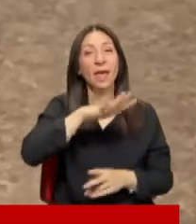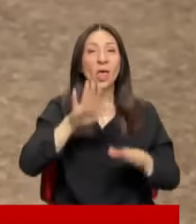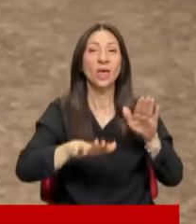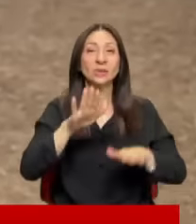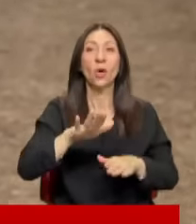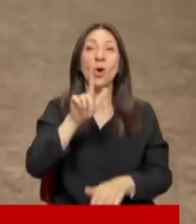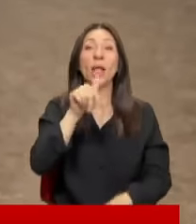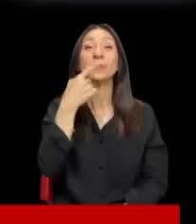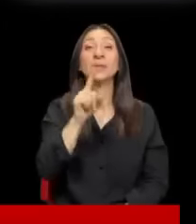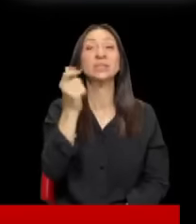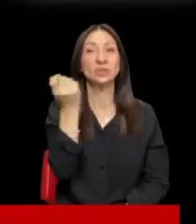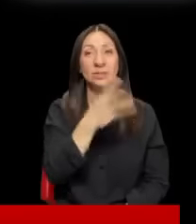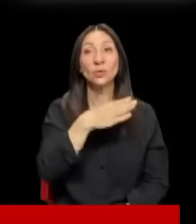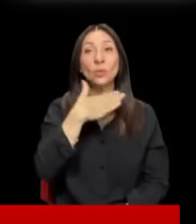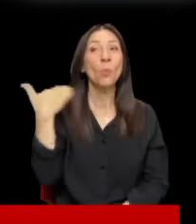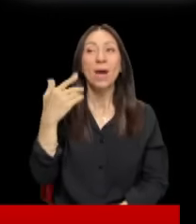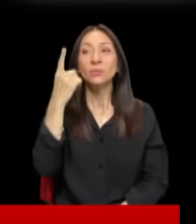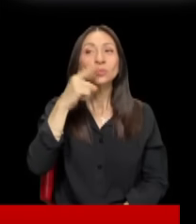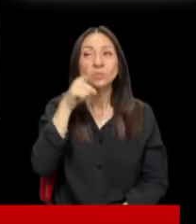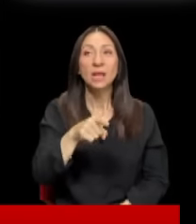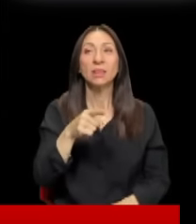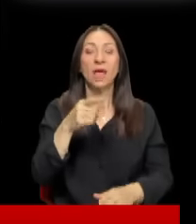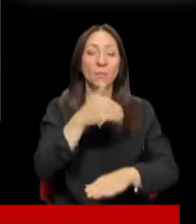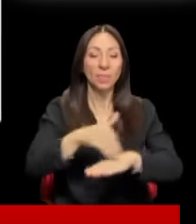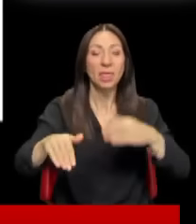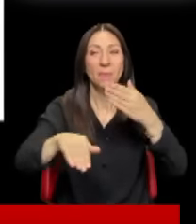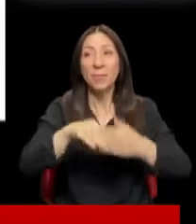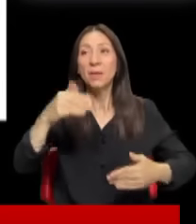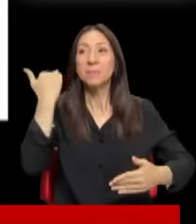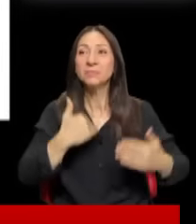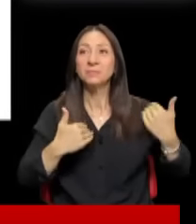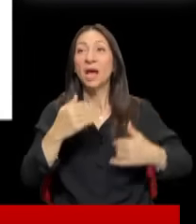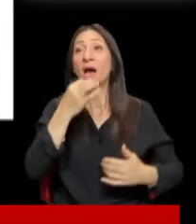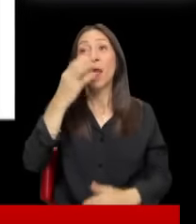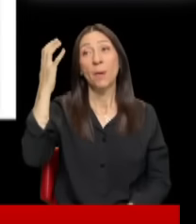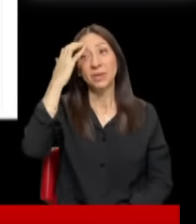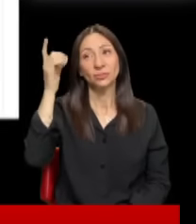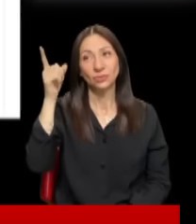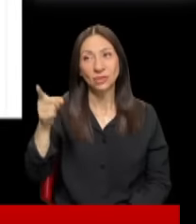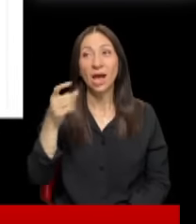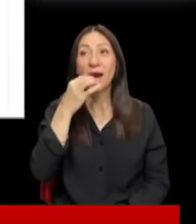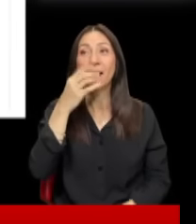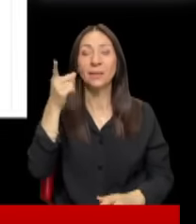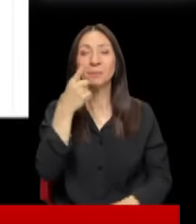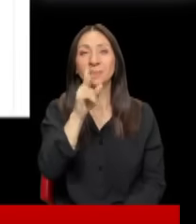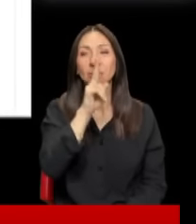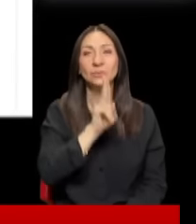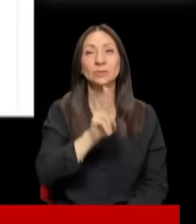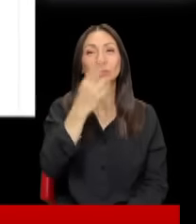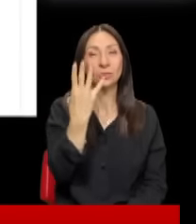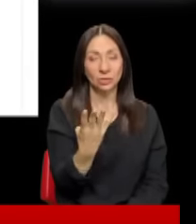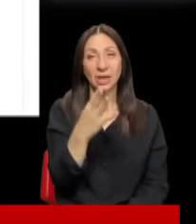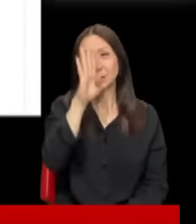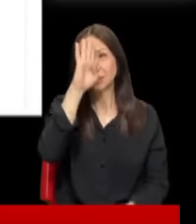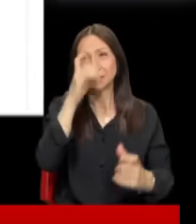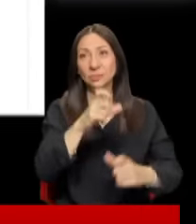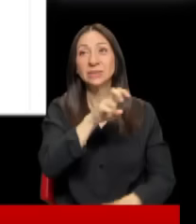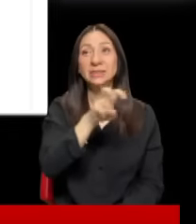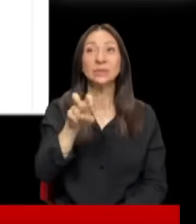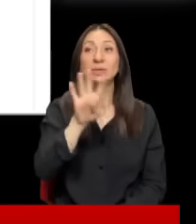yaklaşık 16 bin kişi kurban kesimi sırasında yaralandı. Yaralı sayısında Ankara başı çekti. Ankara'da 1274,